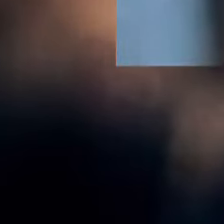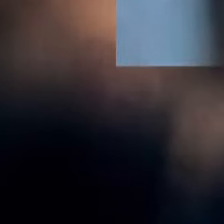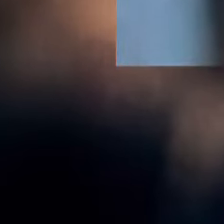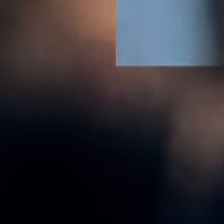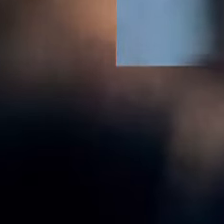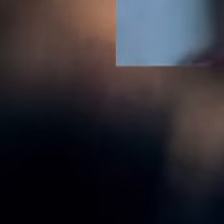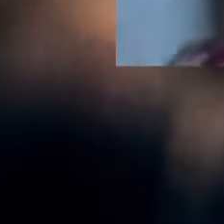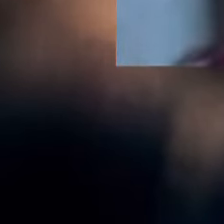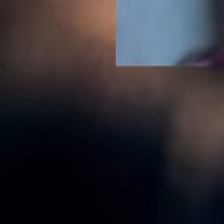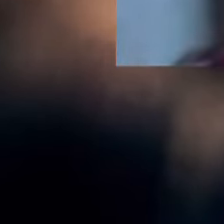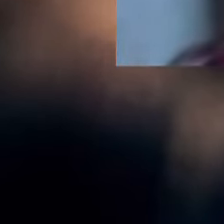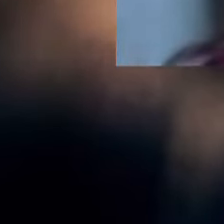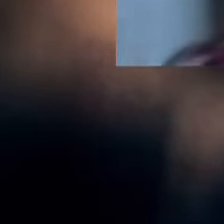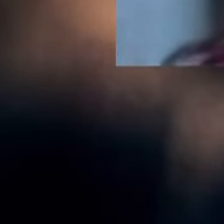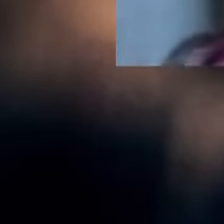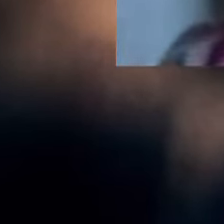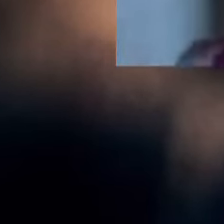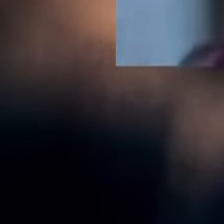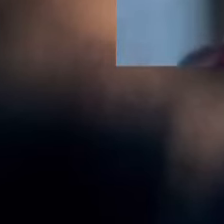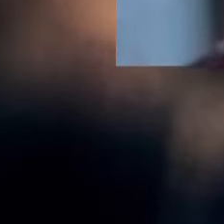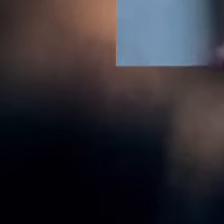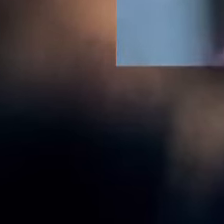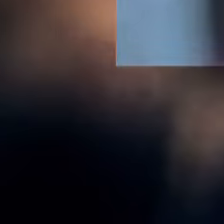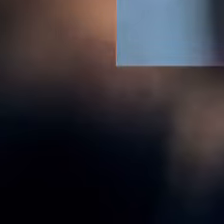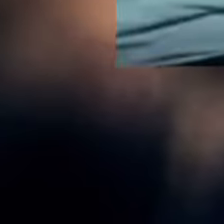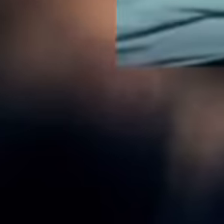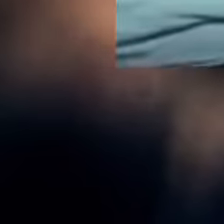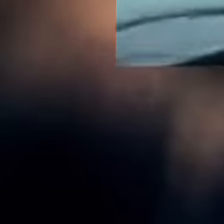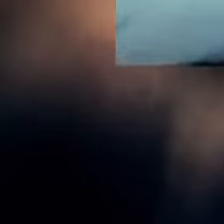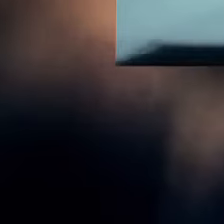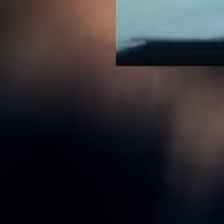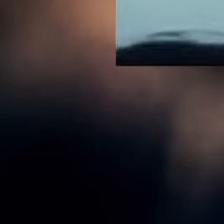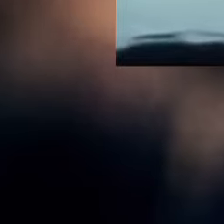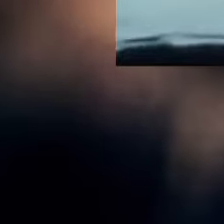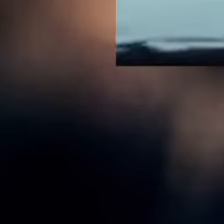قفاك ولا على رجليك انت تخلص انت وحسونه وتقوموا وانا هتصرف